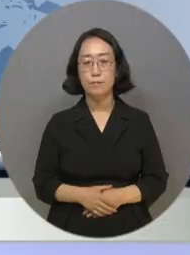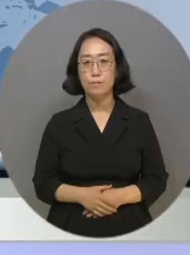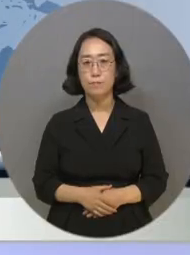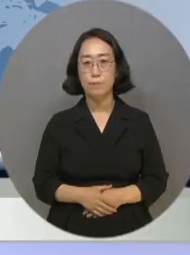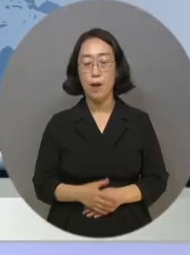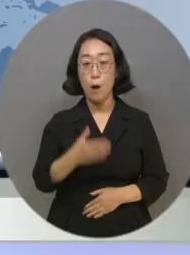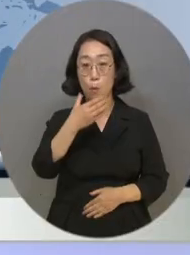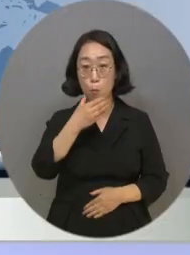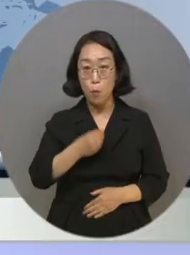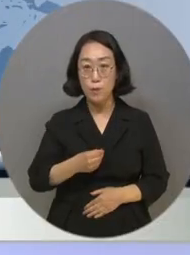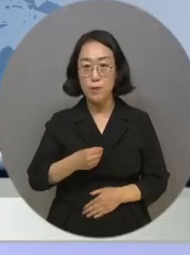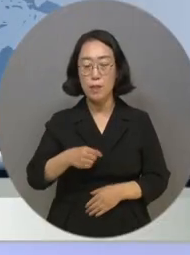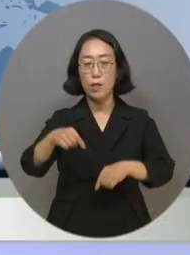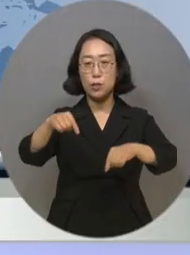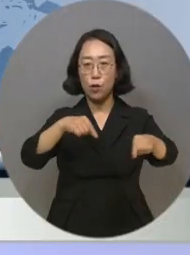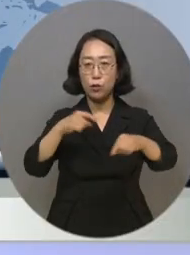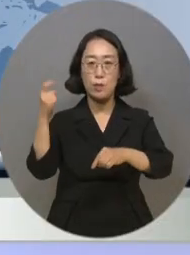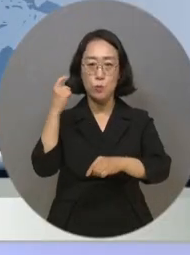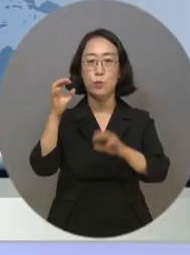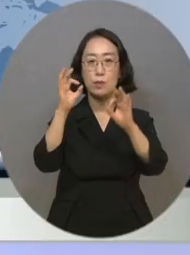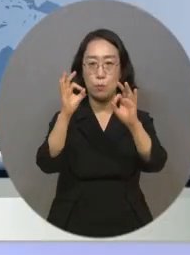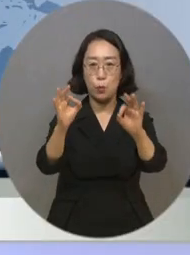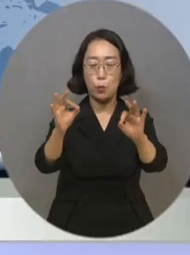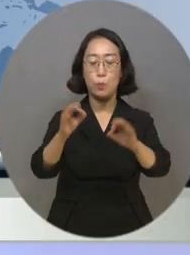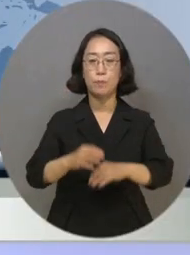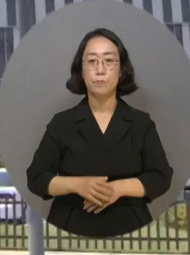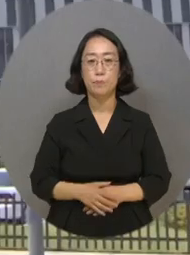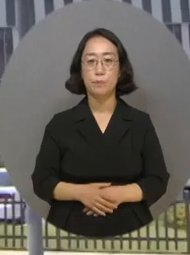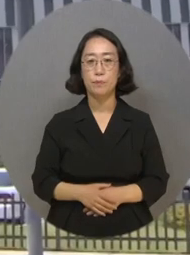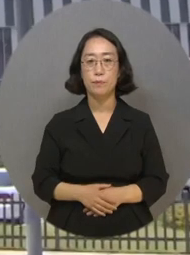이어서 복지계 정책 소식 만나보겠습니다.